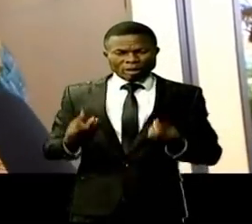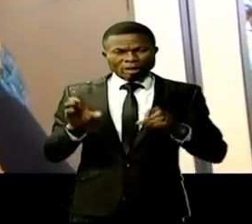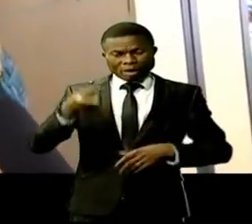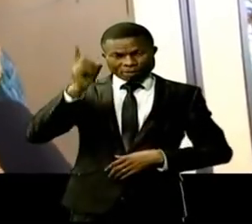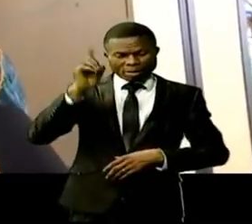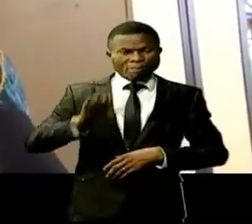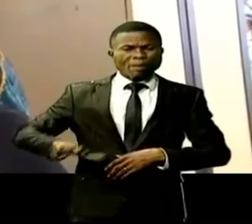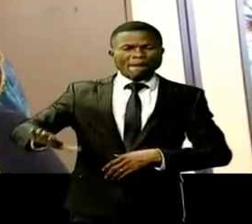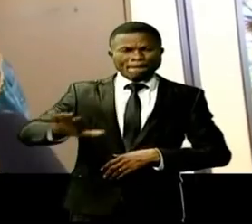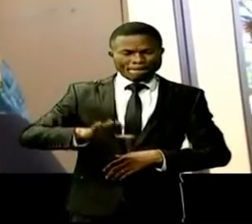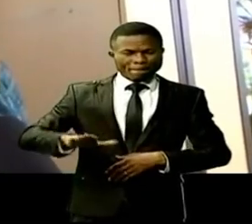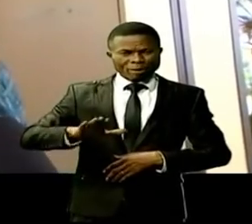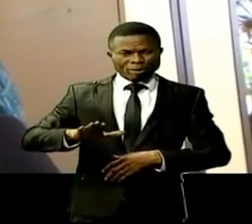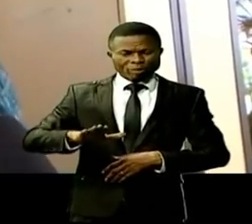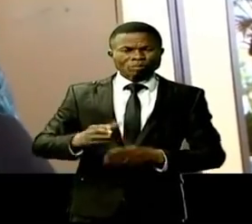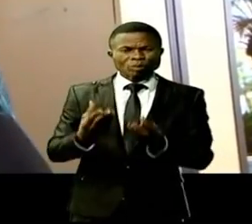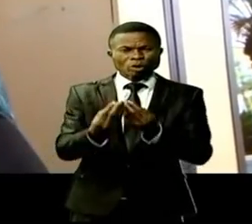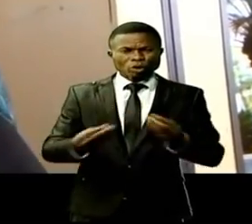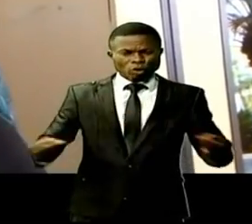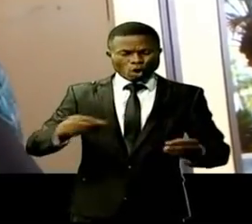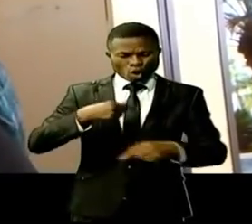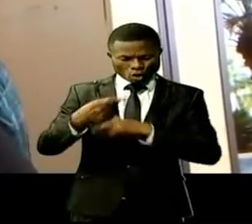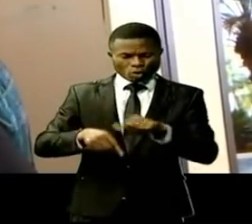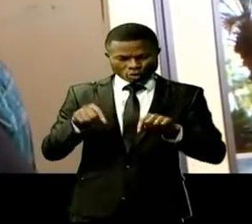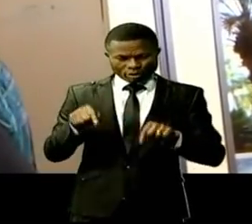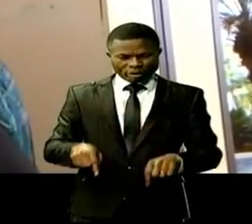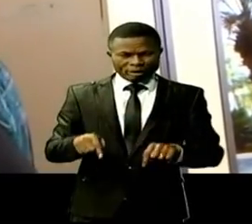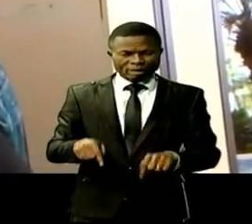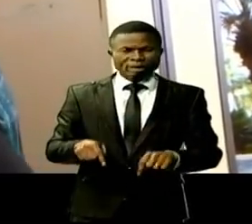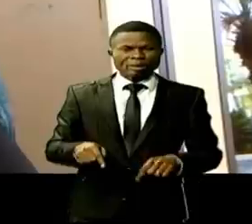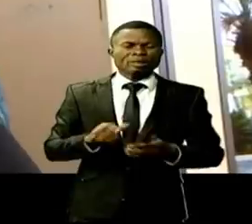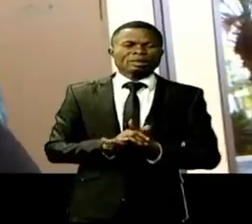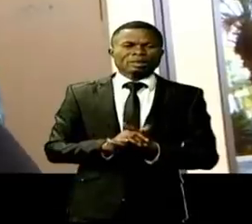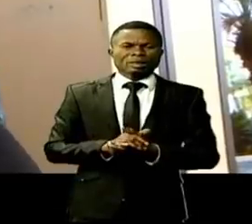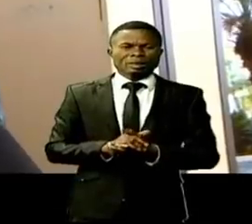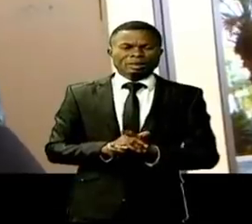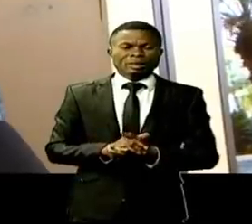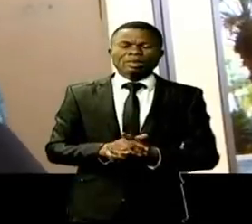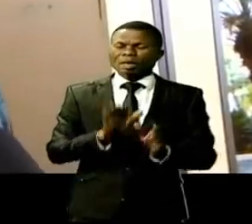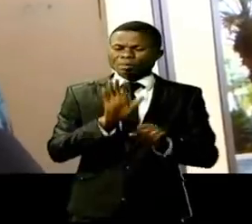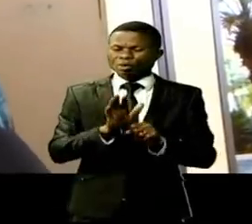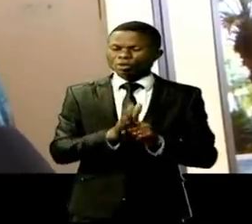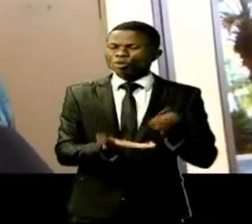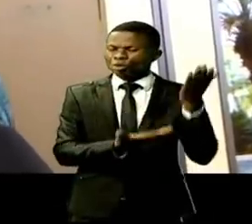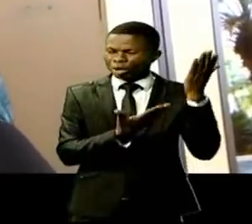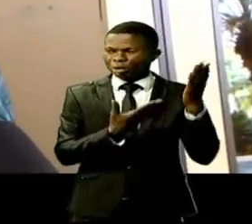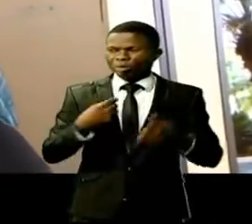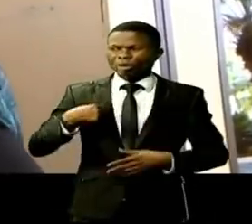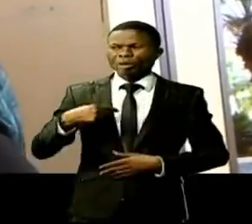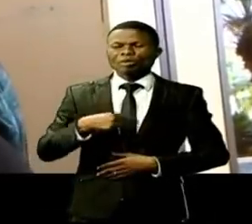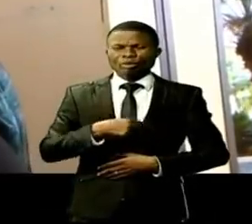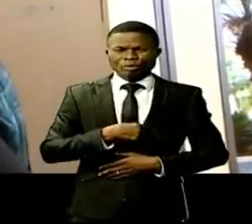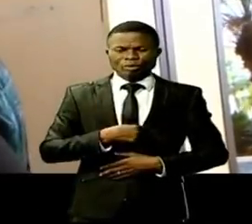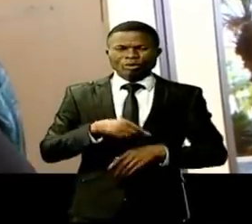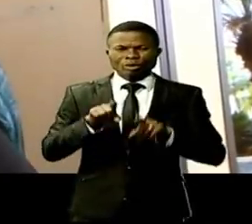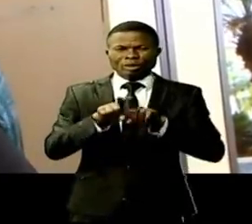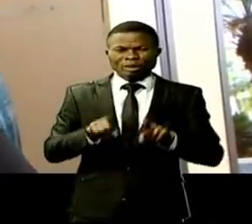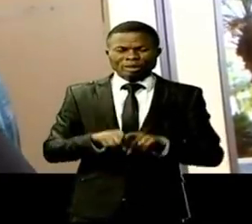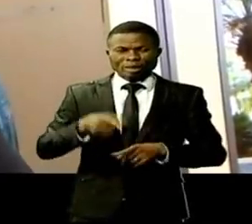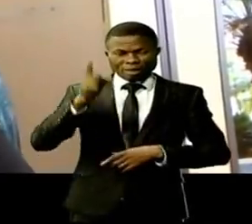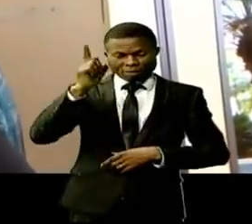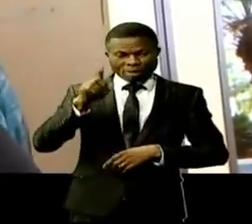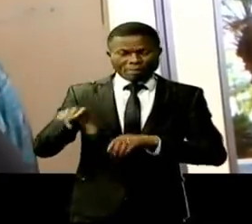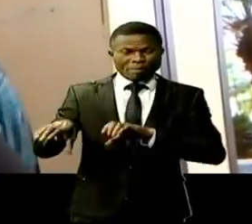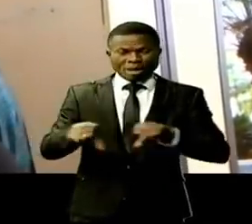premier pays où les résolutions vont commencer à se mettre en œuvre. Ça, c'est très important. Et le premier